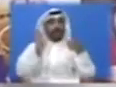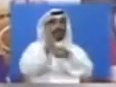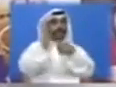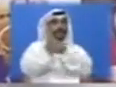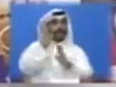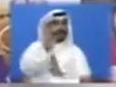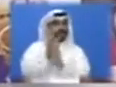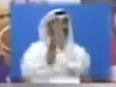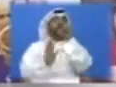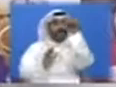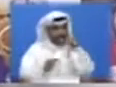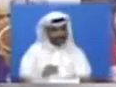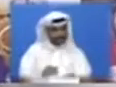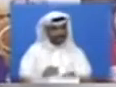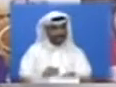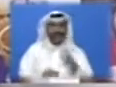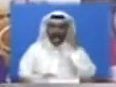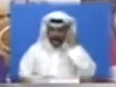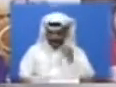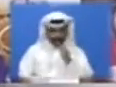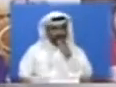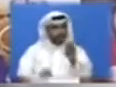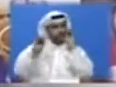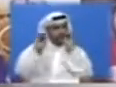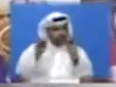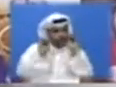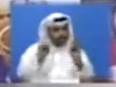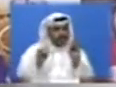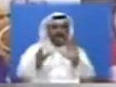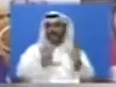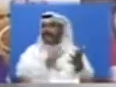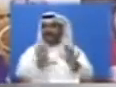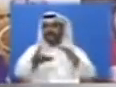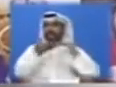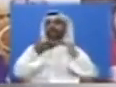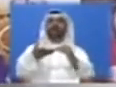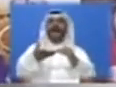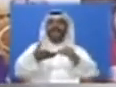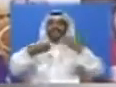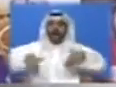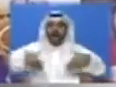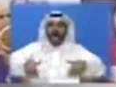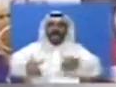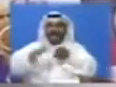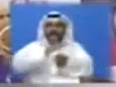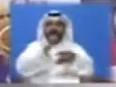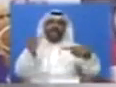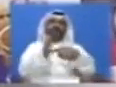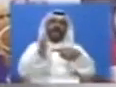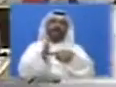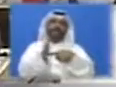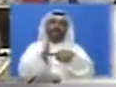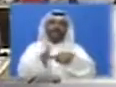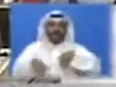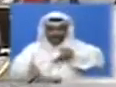المصاعد هم كذلك. فإحنا اليوم راح نناقش مع المسؤولين في كلية الآداب عن هالموضوع